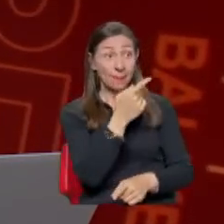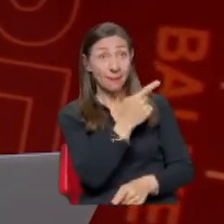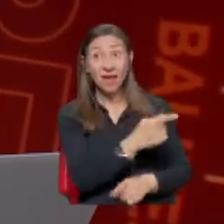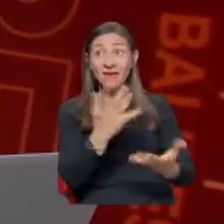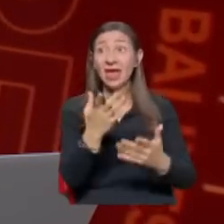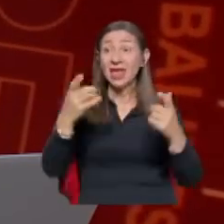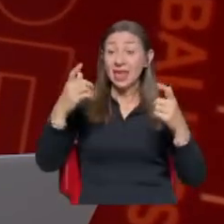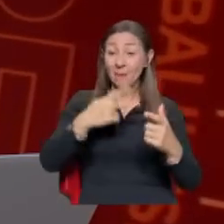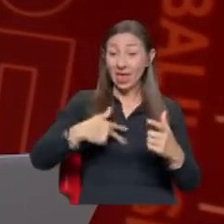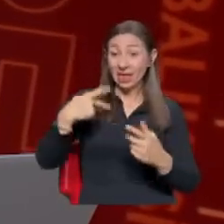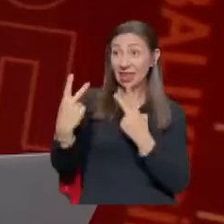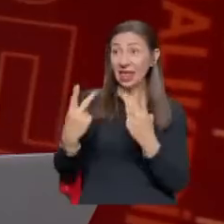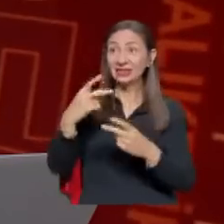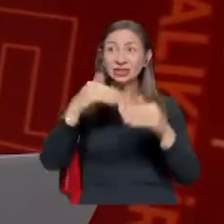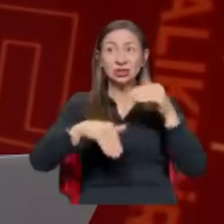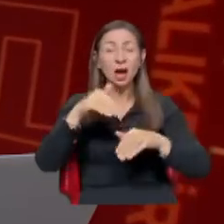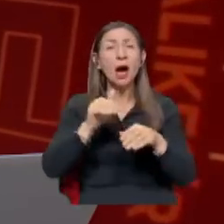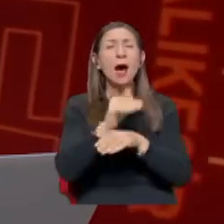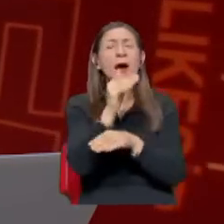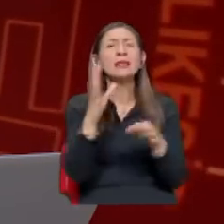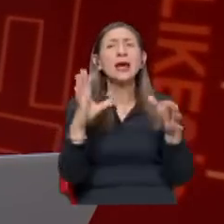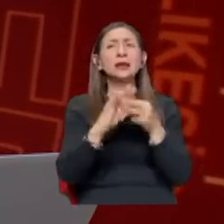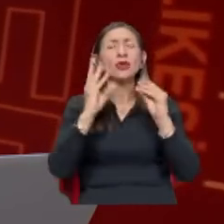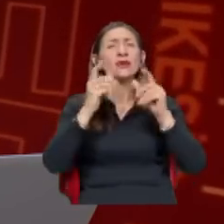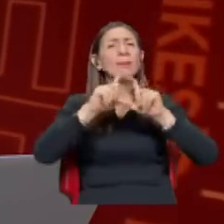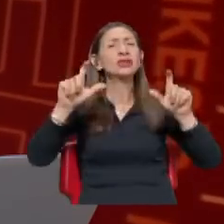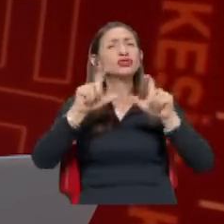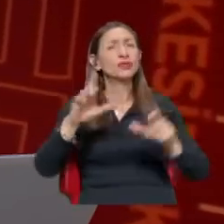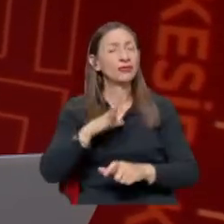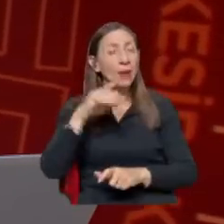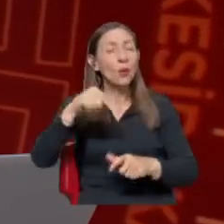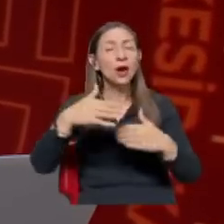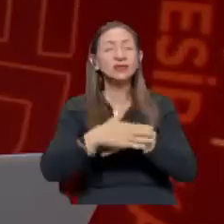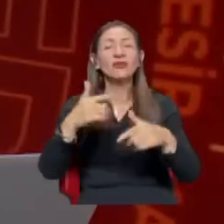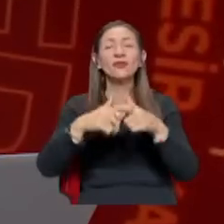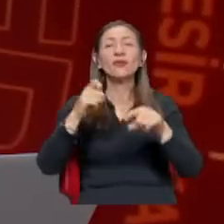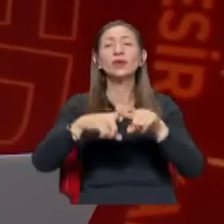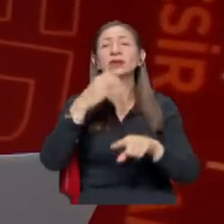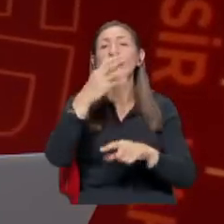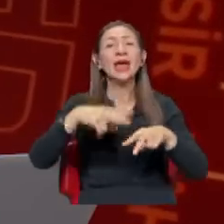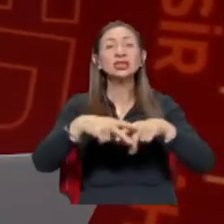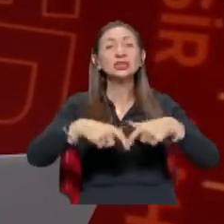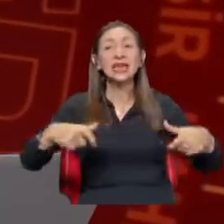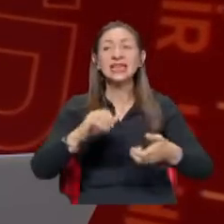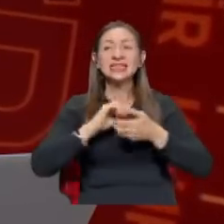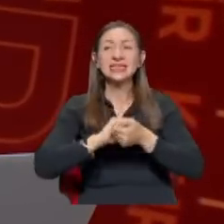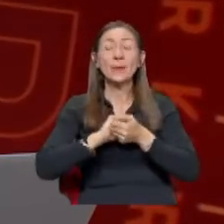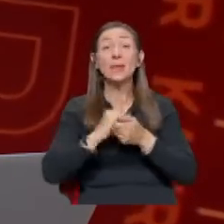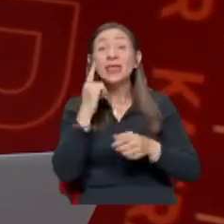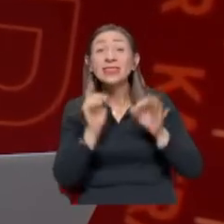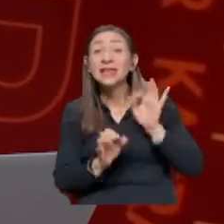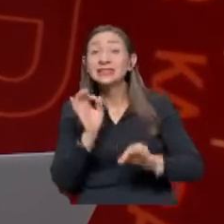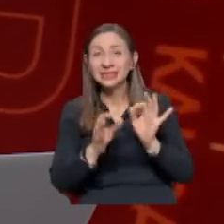kulisleri ve yerel seçimler. Hayata dair pek çok başlık da var. Bu akşam Fox Haber etiketimiz samimiyet